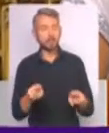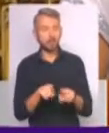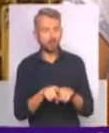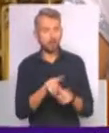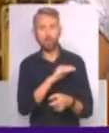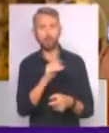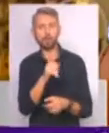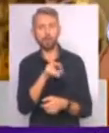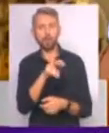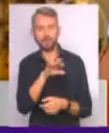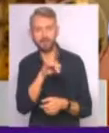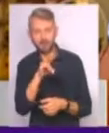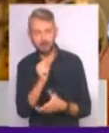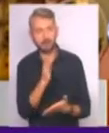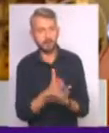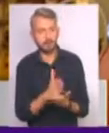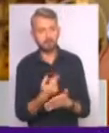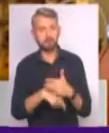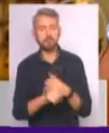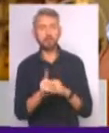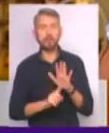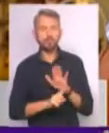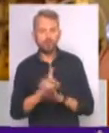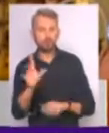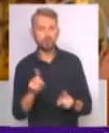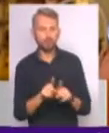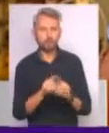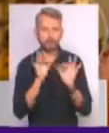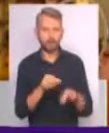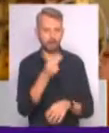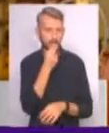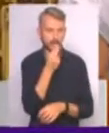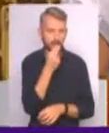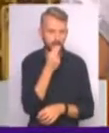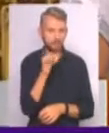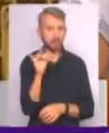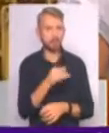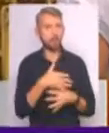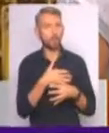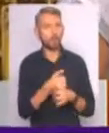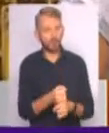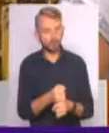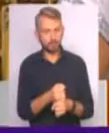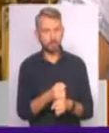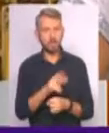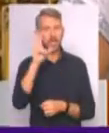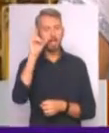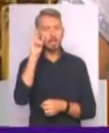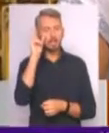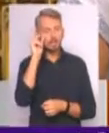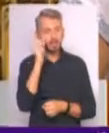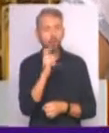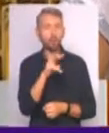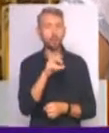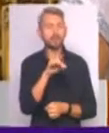уровне холестерина он есть, то начинаем все-таки правильно питаться и худеем. Цифры холестерина будут